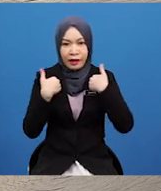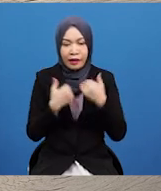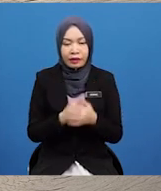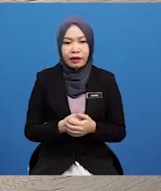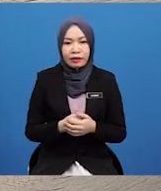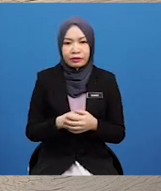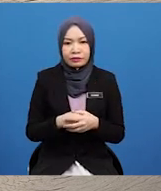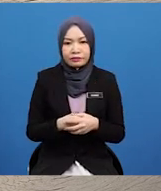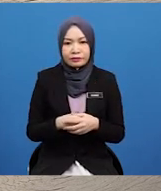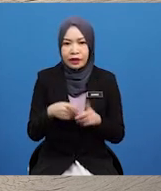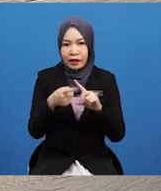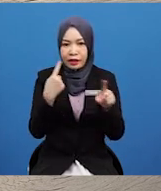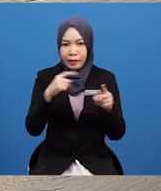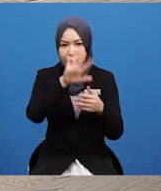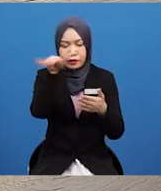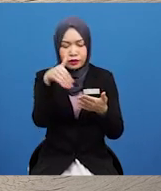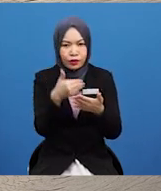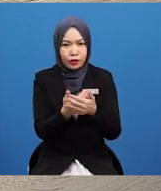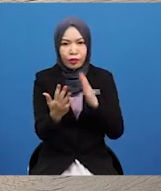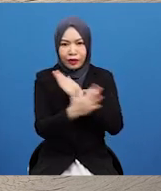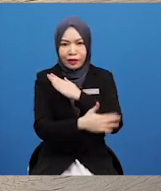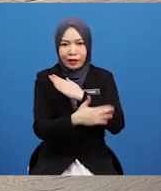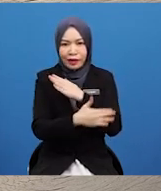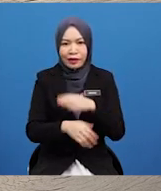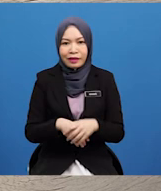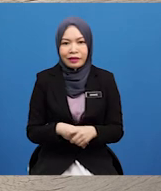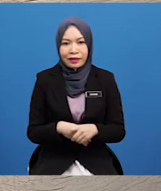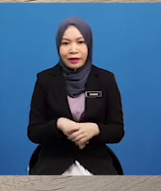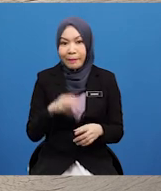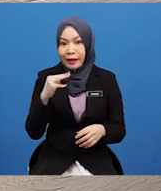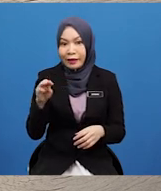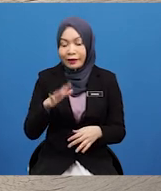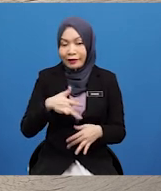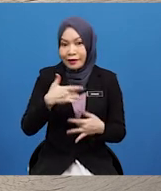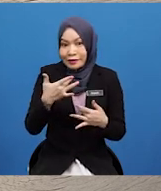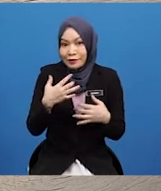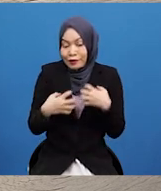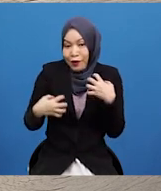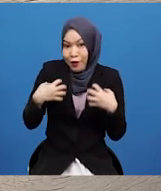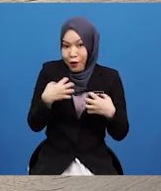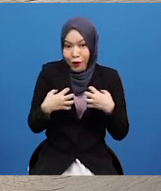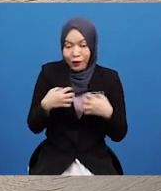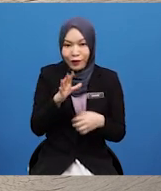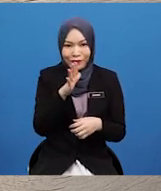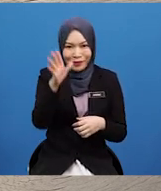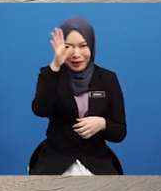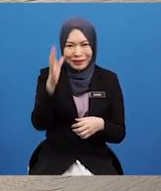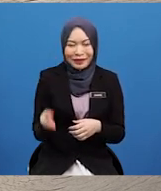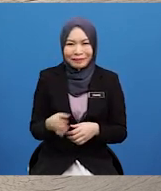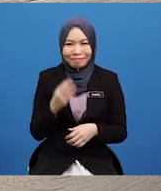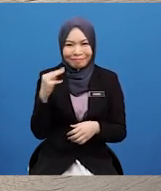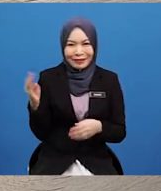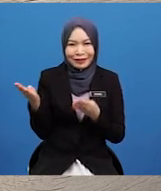pelosok dunia. Mereka berasa seronok apabila ibu bapa mereka membawa mereka ke sana.